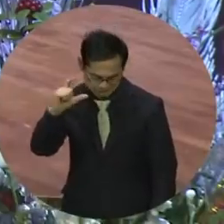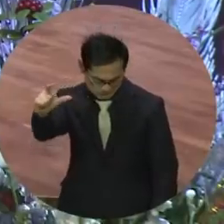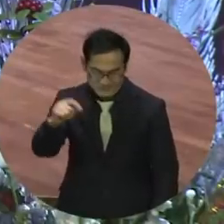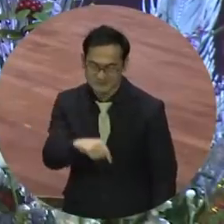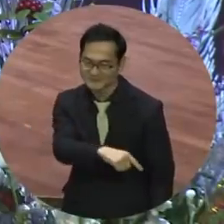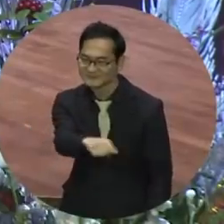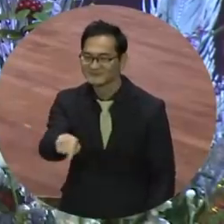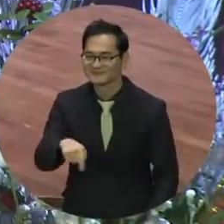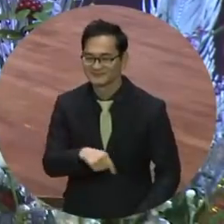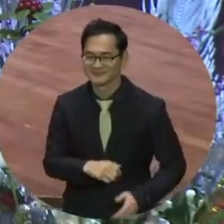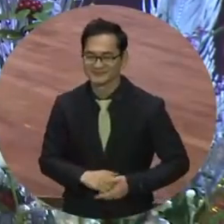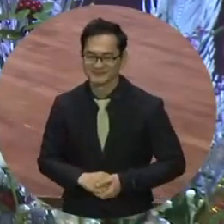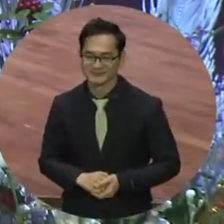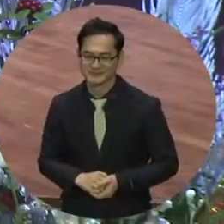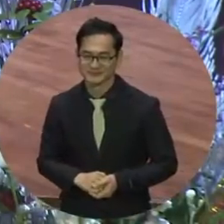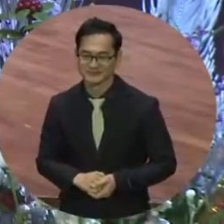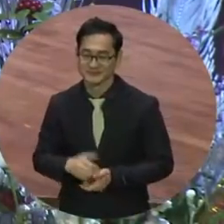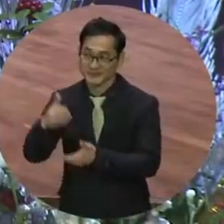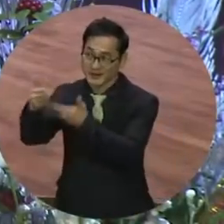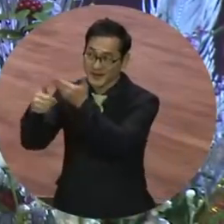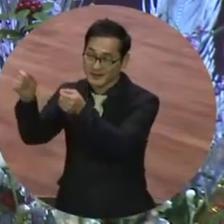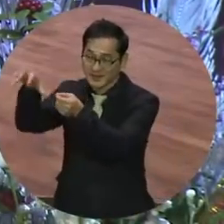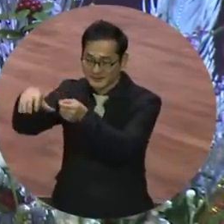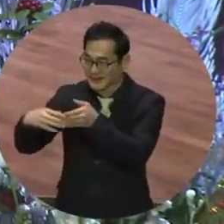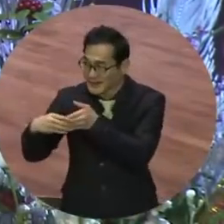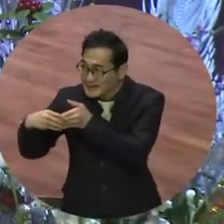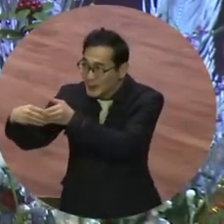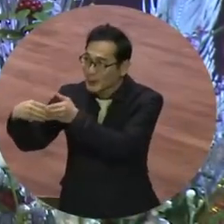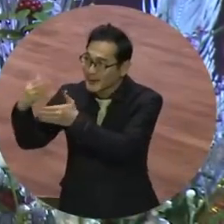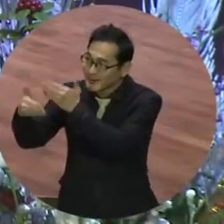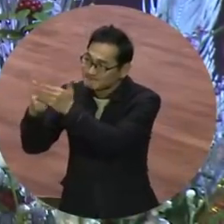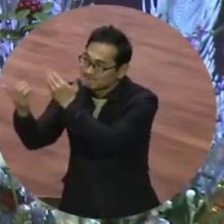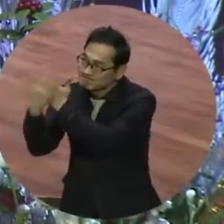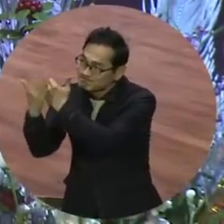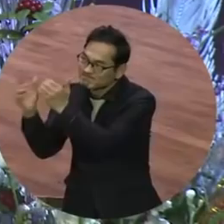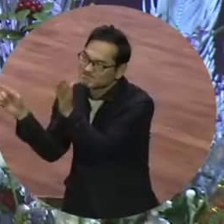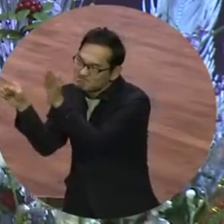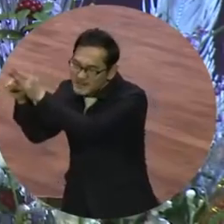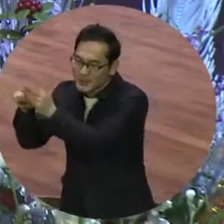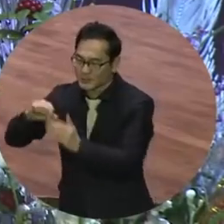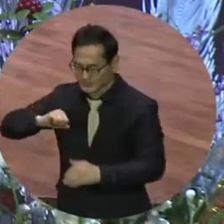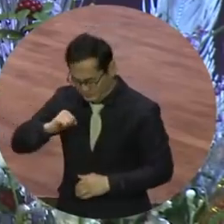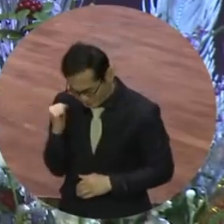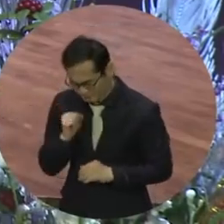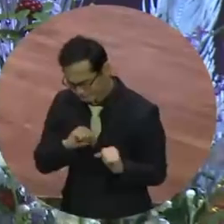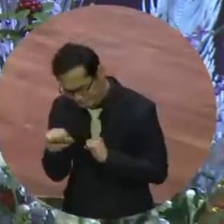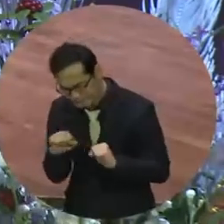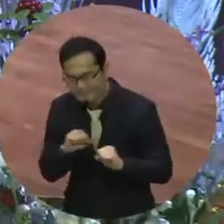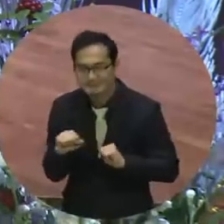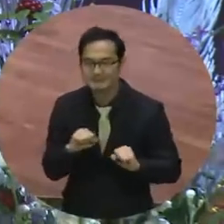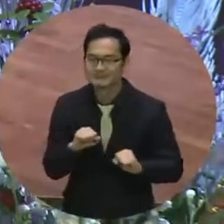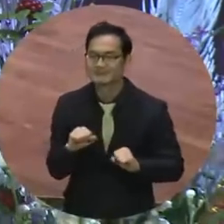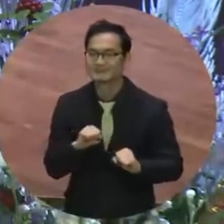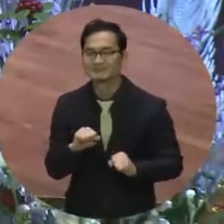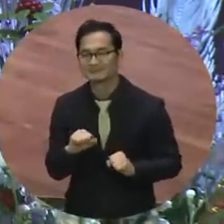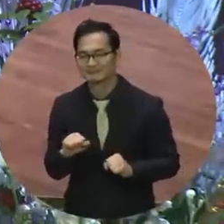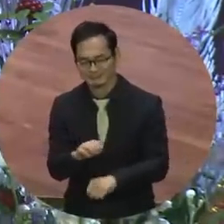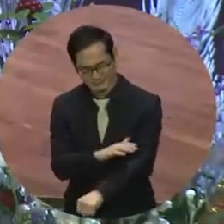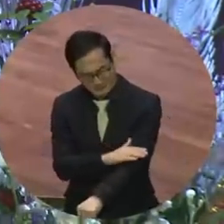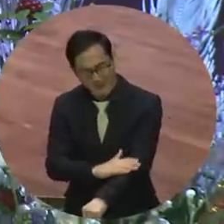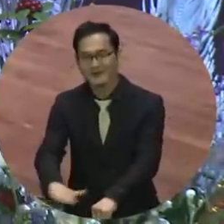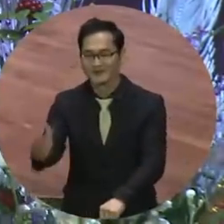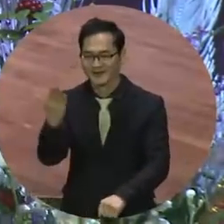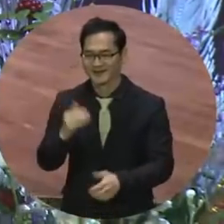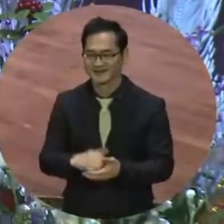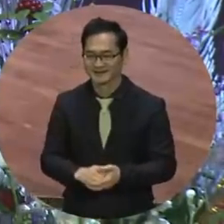전혀 없습니다. 그저 하나님 앞에 인도받고 하나님의 절대 죽음 믿고 그냥 순종하면 그래서 참 기쁨, 참 감사.